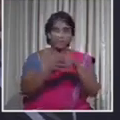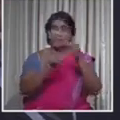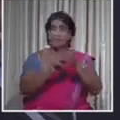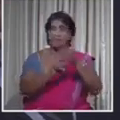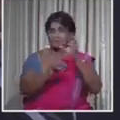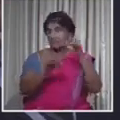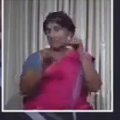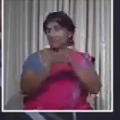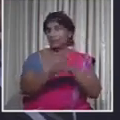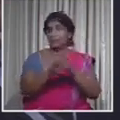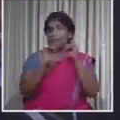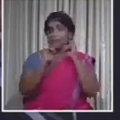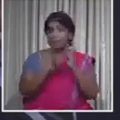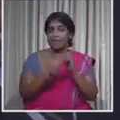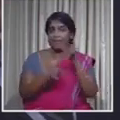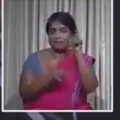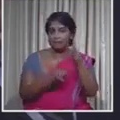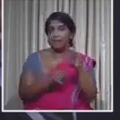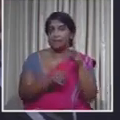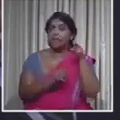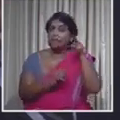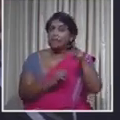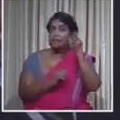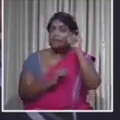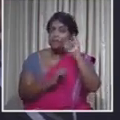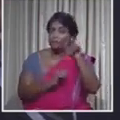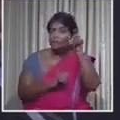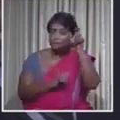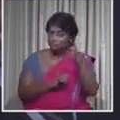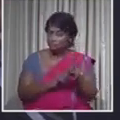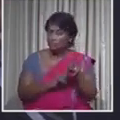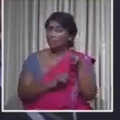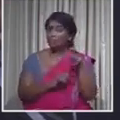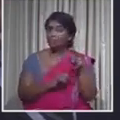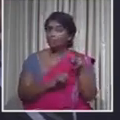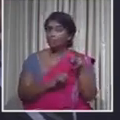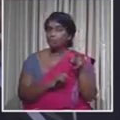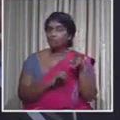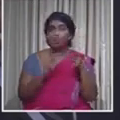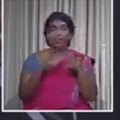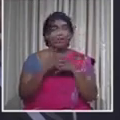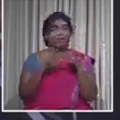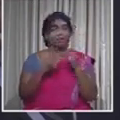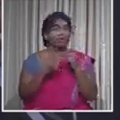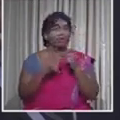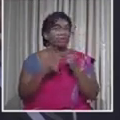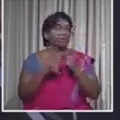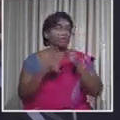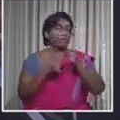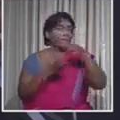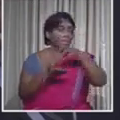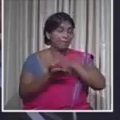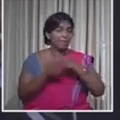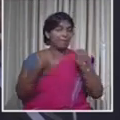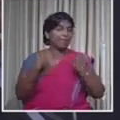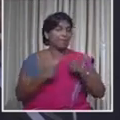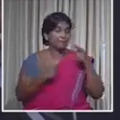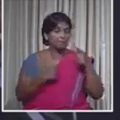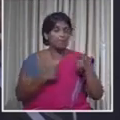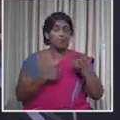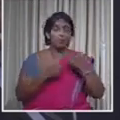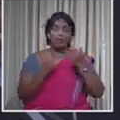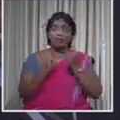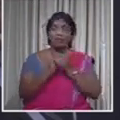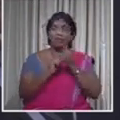සභාපතිවරයා වැරදිකරු කරලා තියෙනවා. එතකොට මේ වැරදිකරු කරපු වාරියපල ප්‍රාදේශ සභාවේ සභාපතිවරයා එම